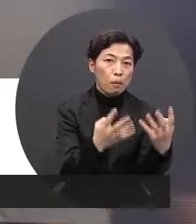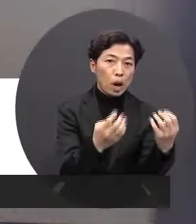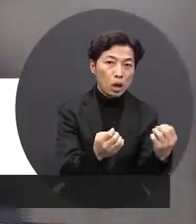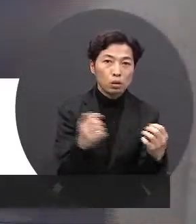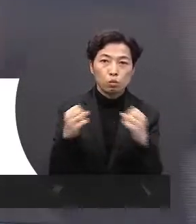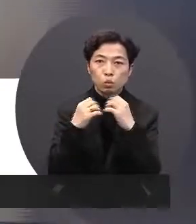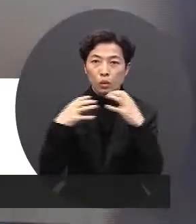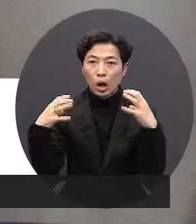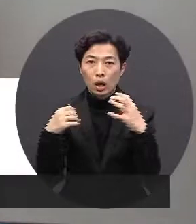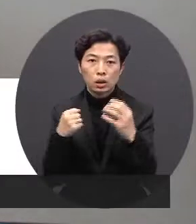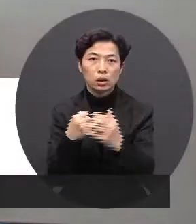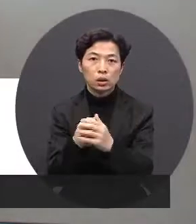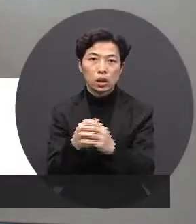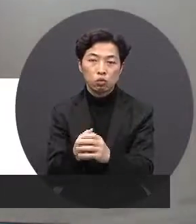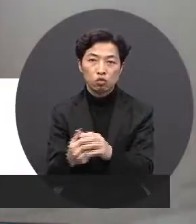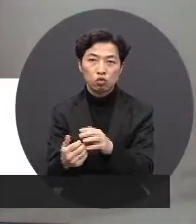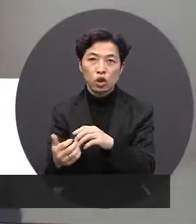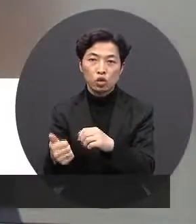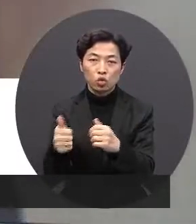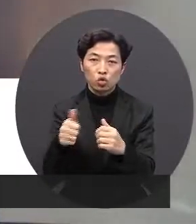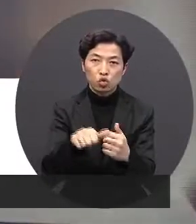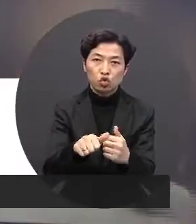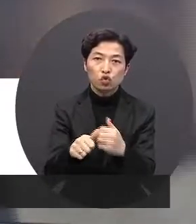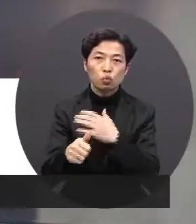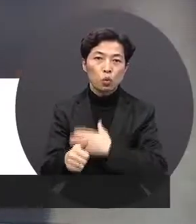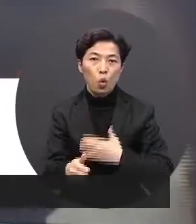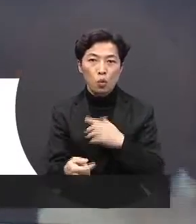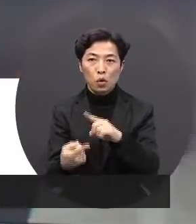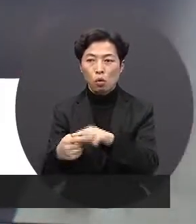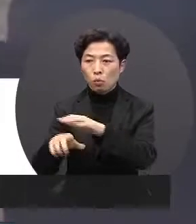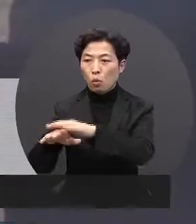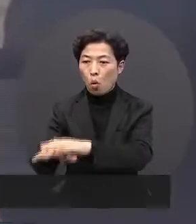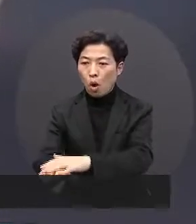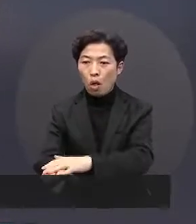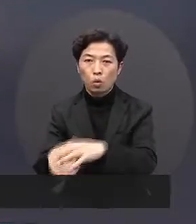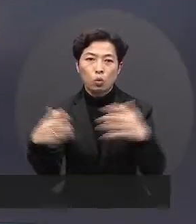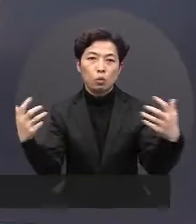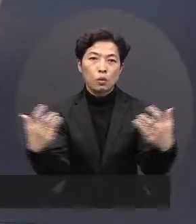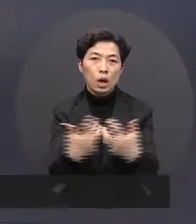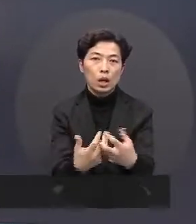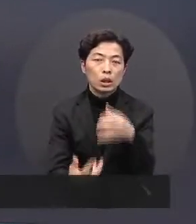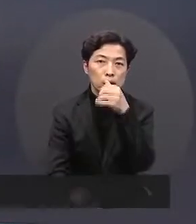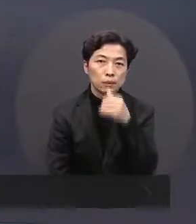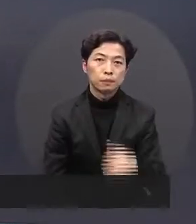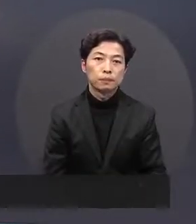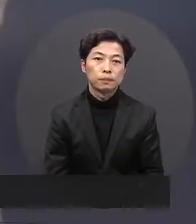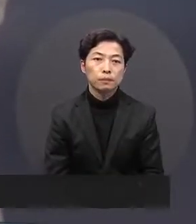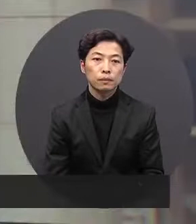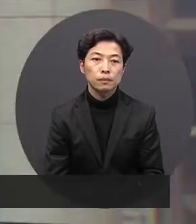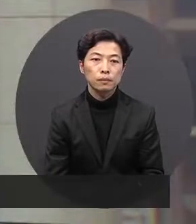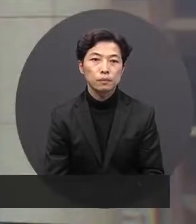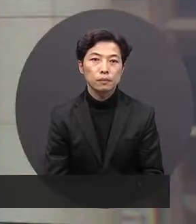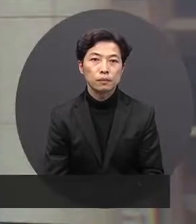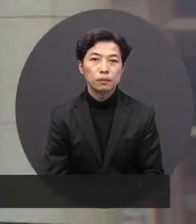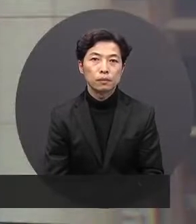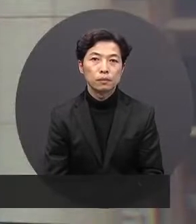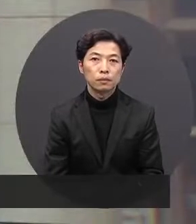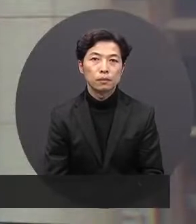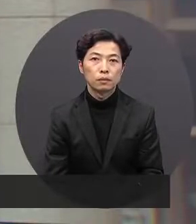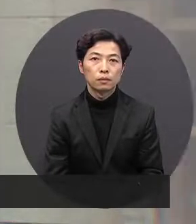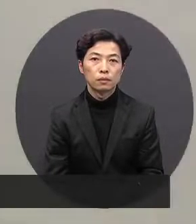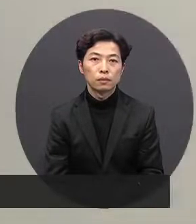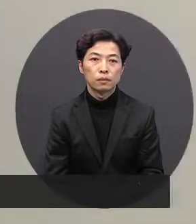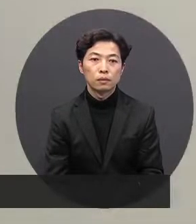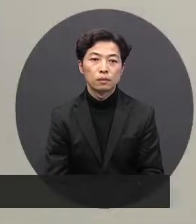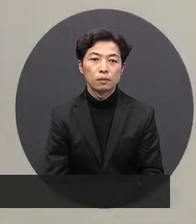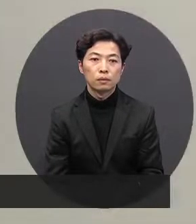사망자까지 늘면서 시신을 보관할 안치실과 화장장이 포화 상태입니다. 김대웅 기자입니다.